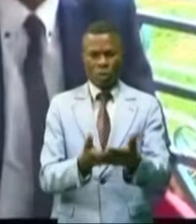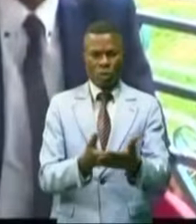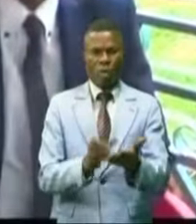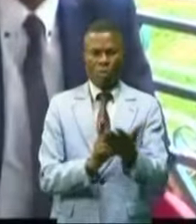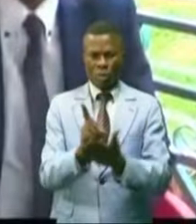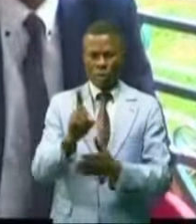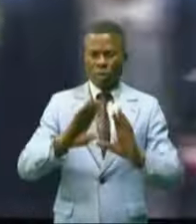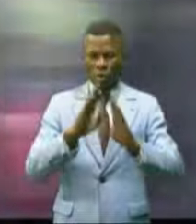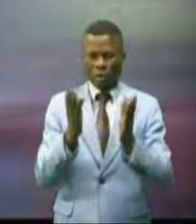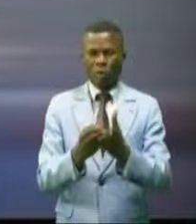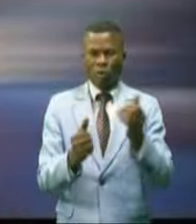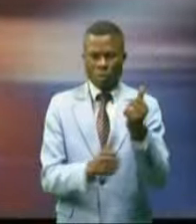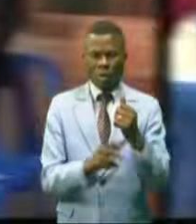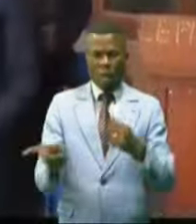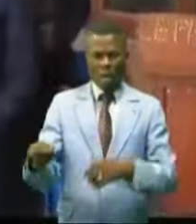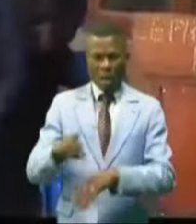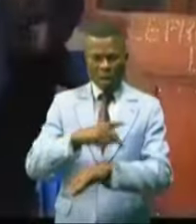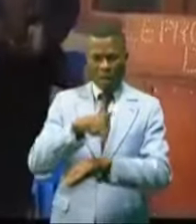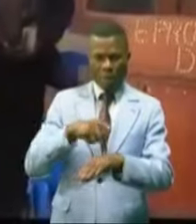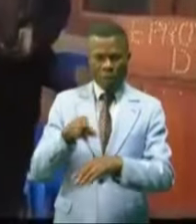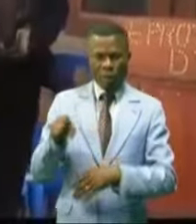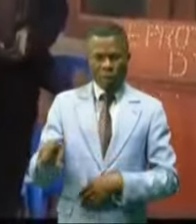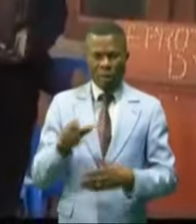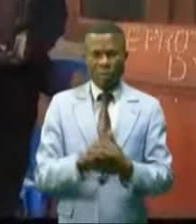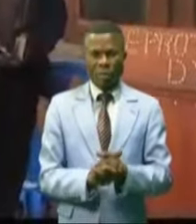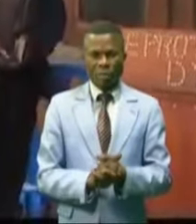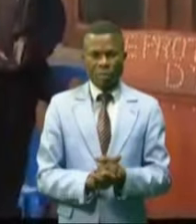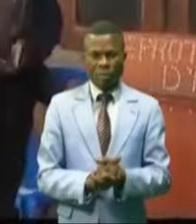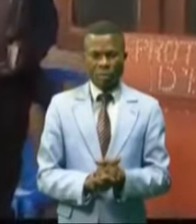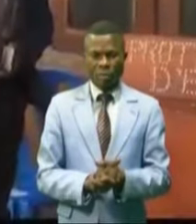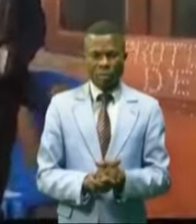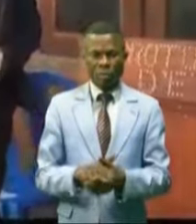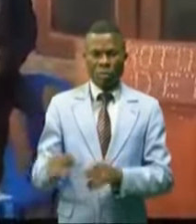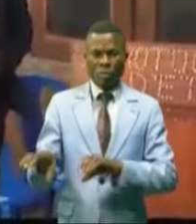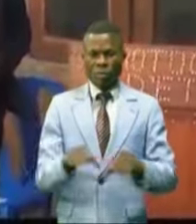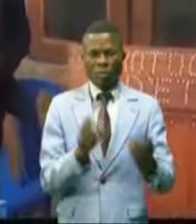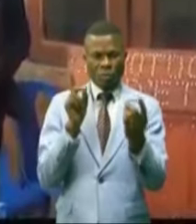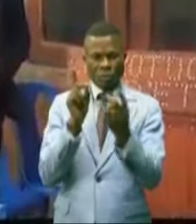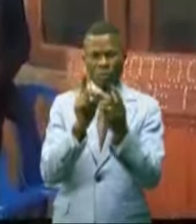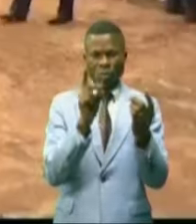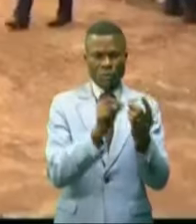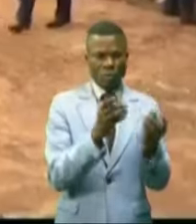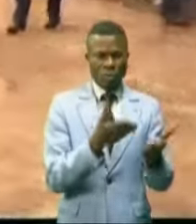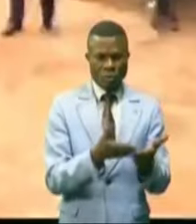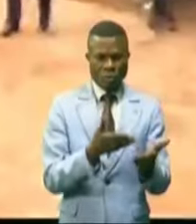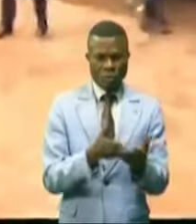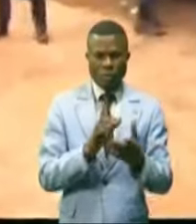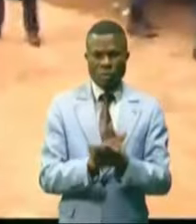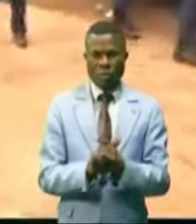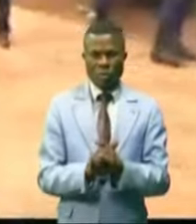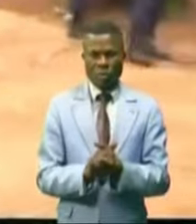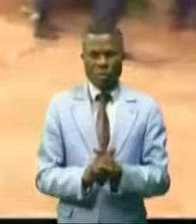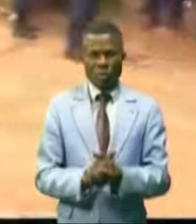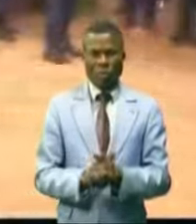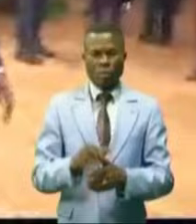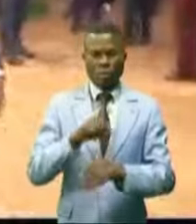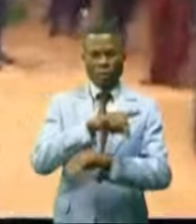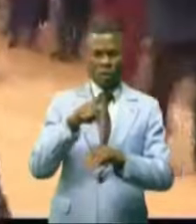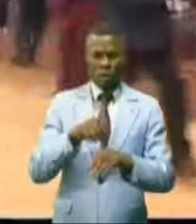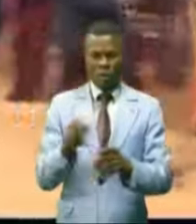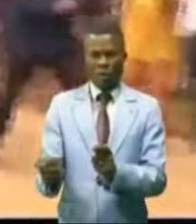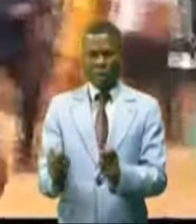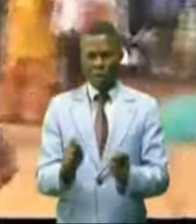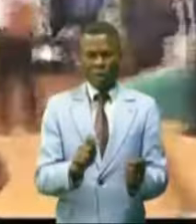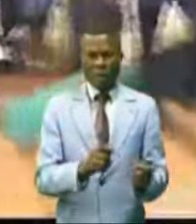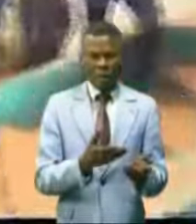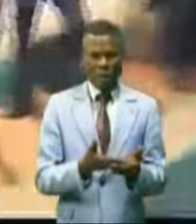développement de cette province. Deux jours après la réunion du comité de sécurité provinciale, le bâtiment administratif du gouvernorat a servi